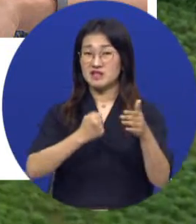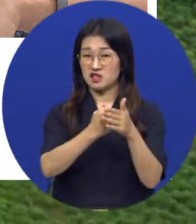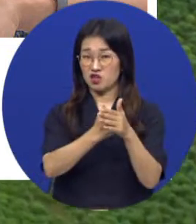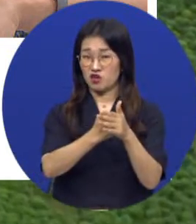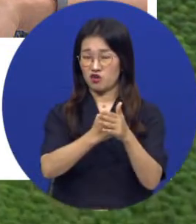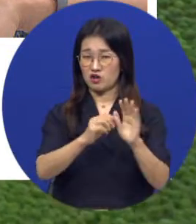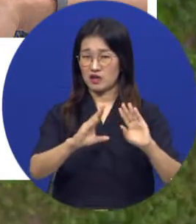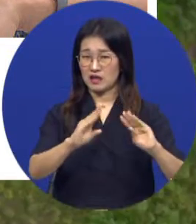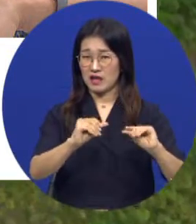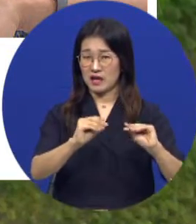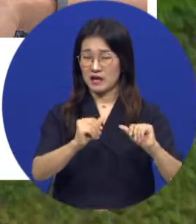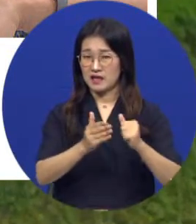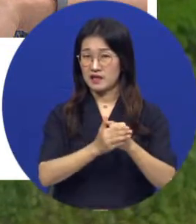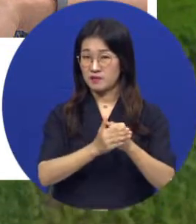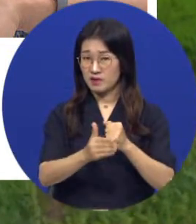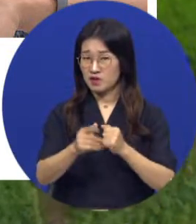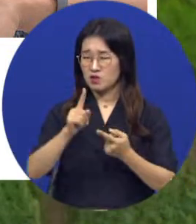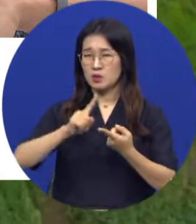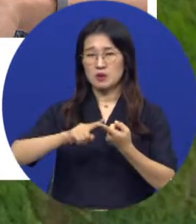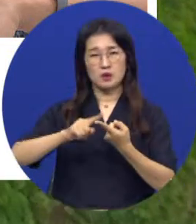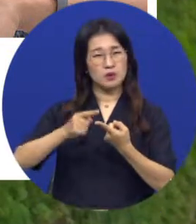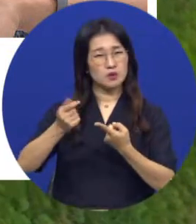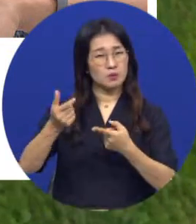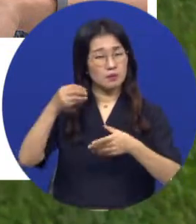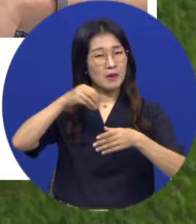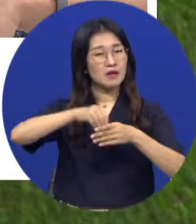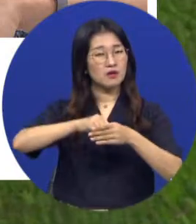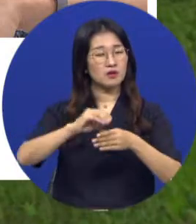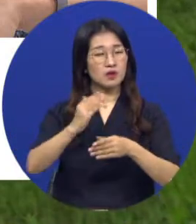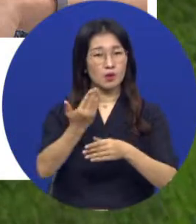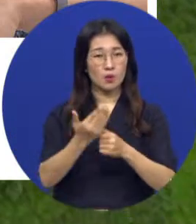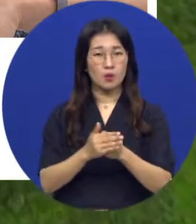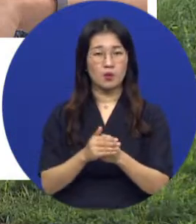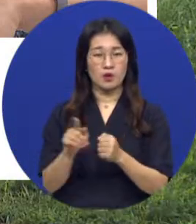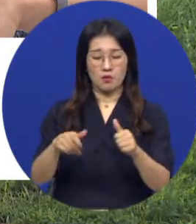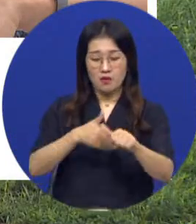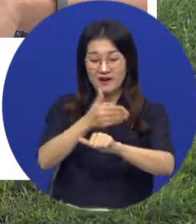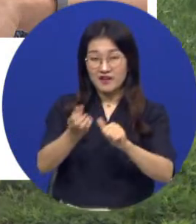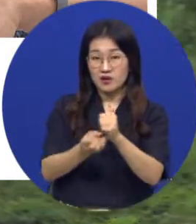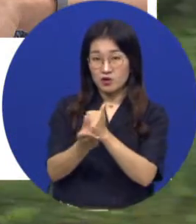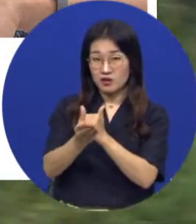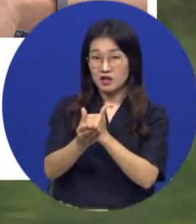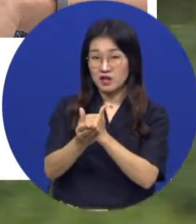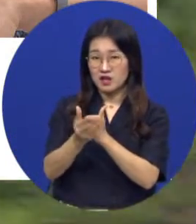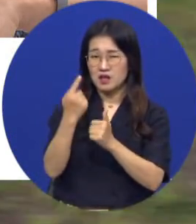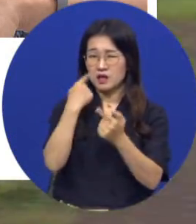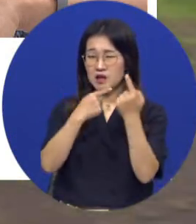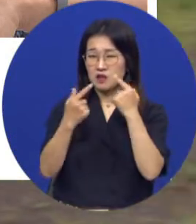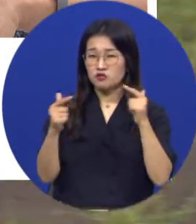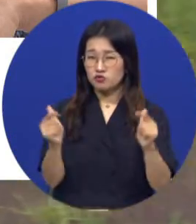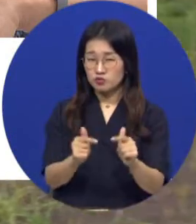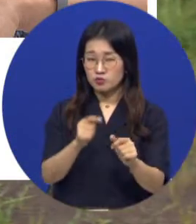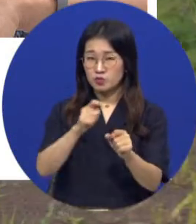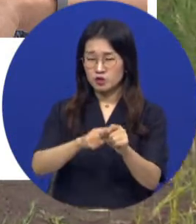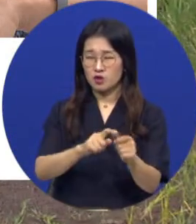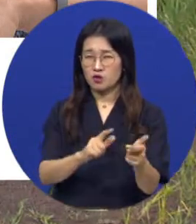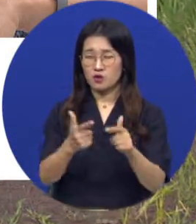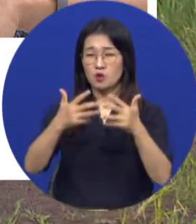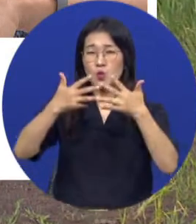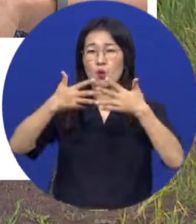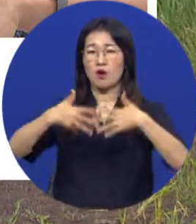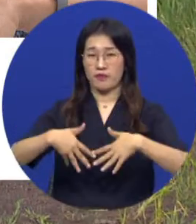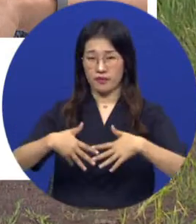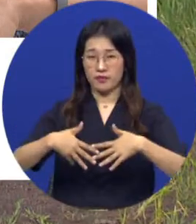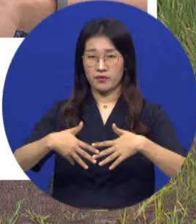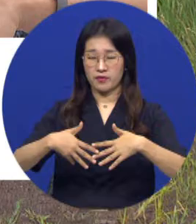라서 그런 부분들 좀 반응이 됐고 관계에 대한 영향을 최소화하기 위해서 여러가지 그 조건을